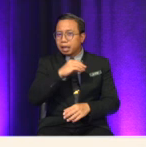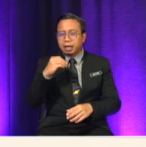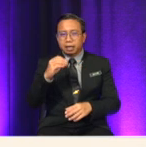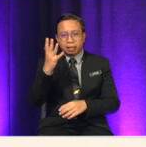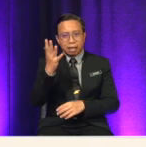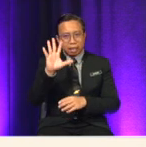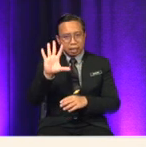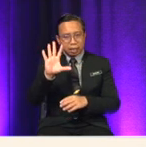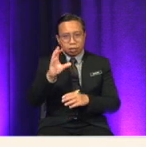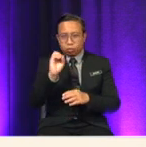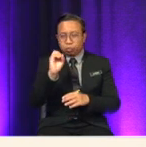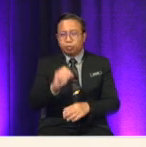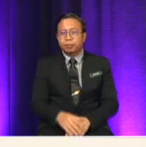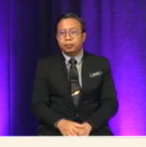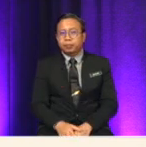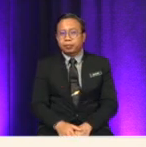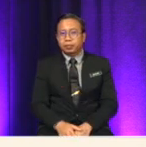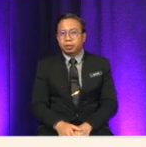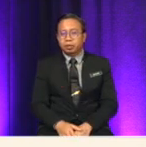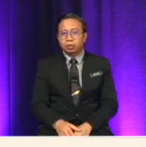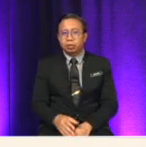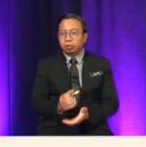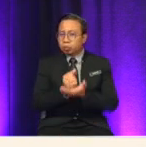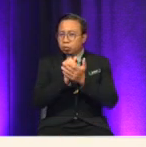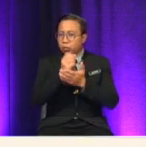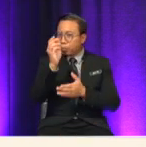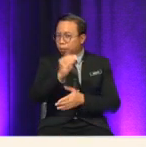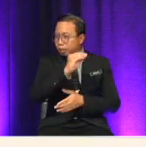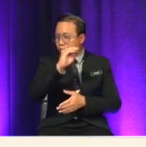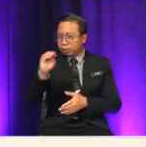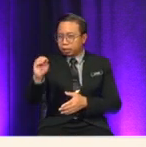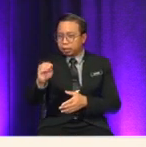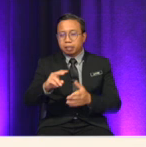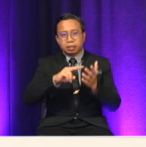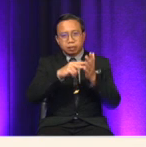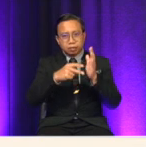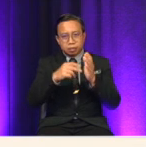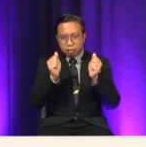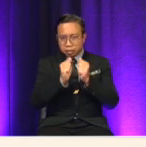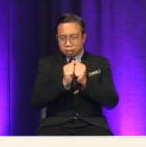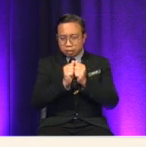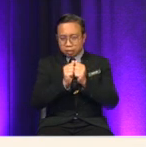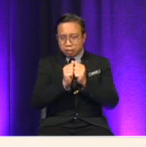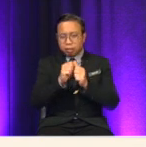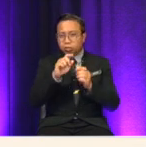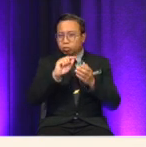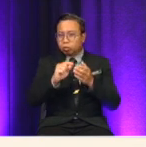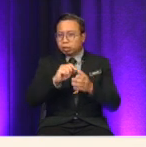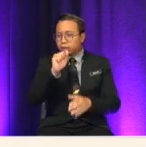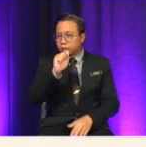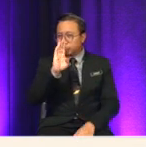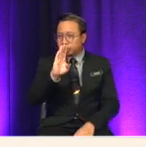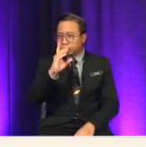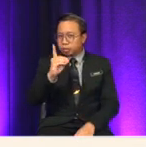Baik, tugas kamu, saya nak pilih Lisa. Tolong padankan definisi di atas dengan maksud yang betul dengan menulis A, B atau